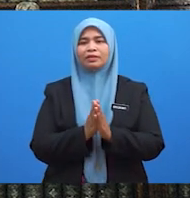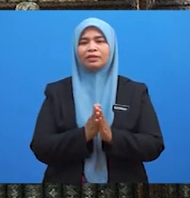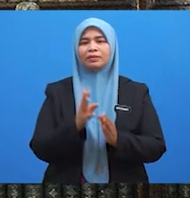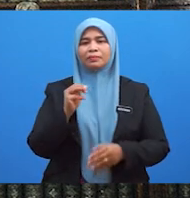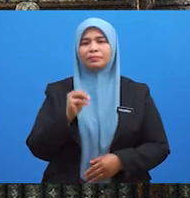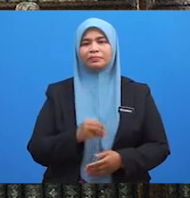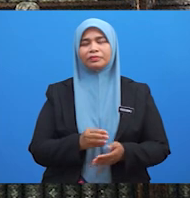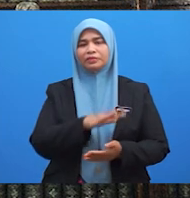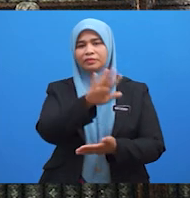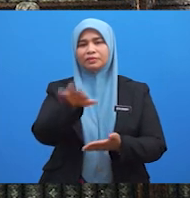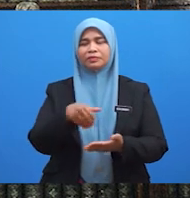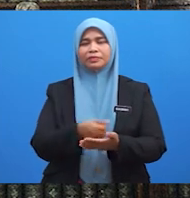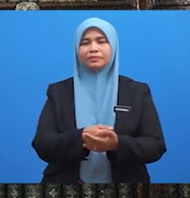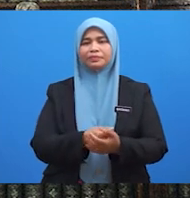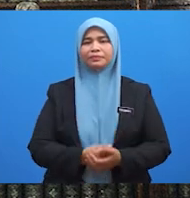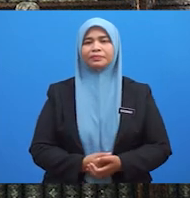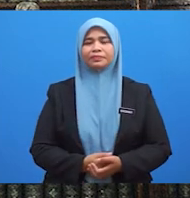semua.